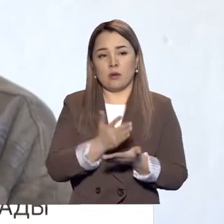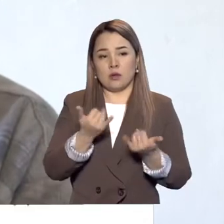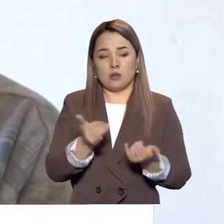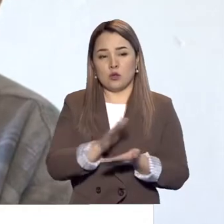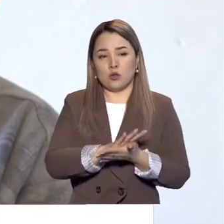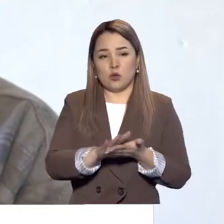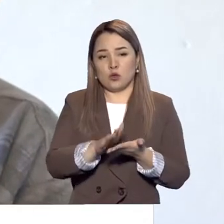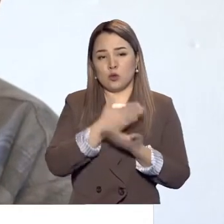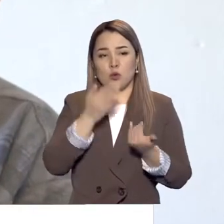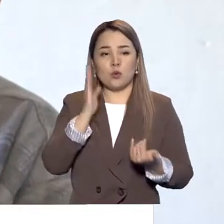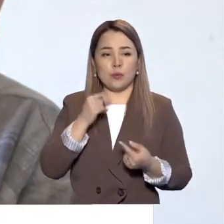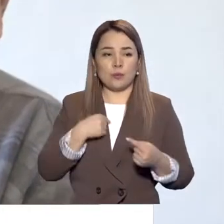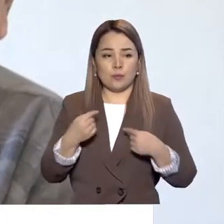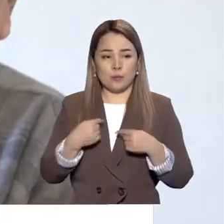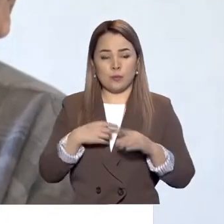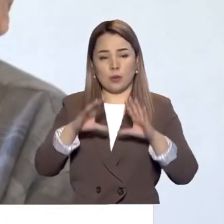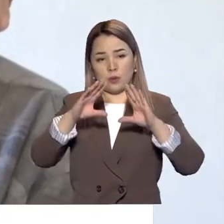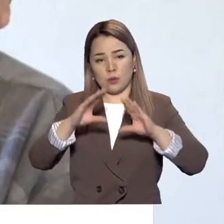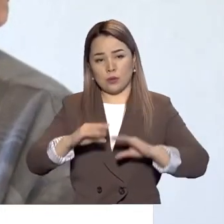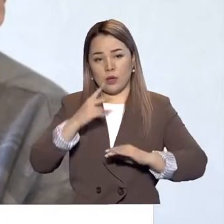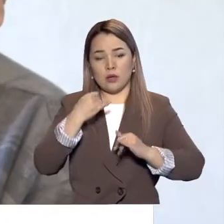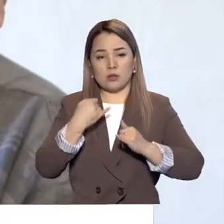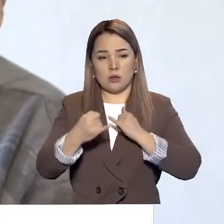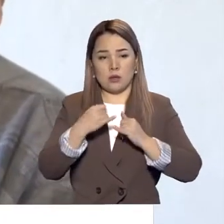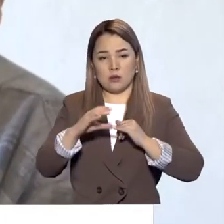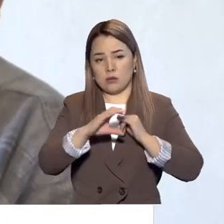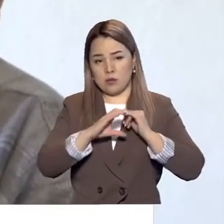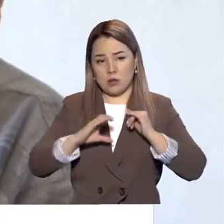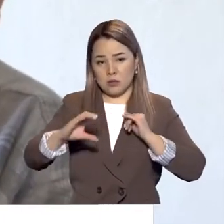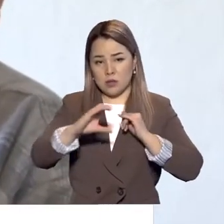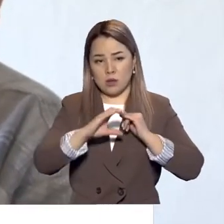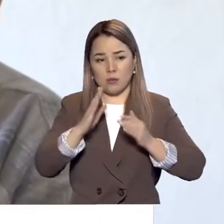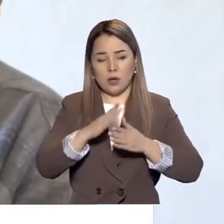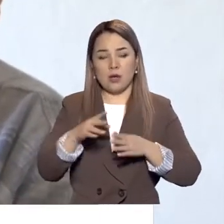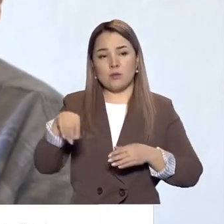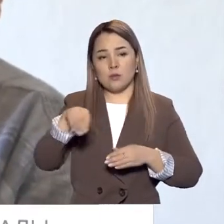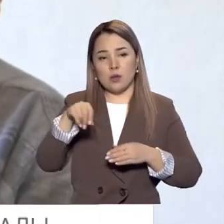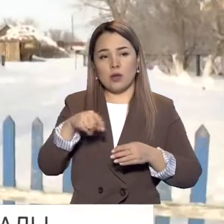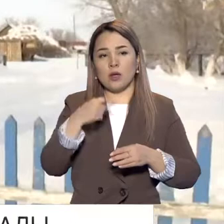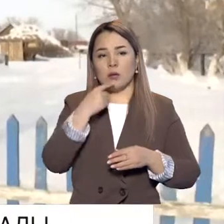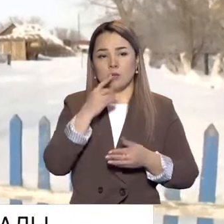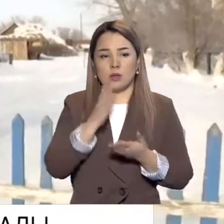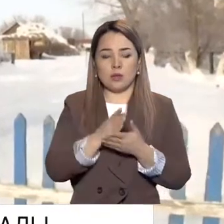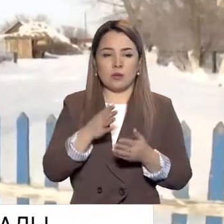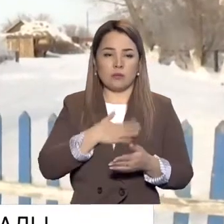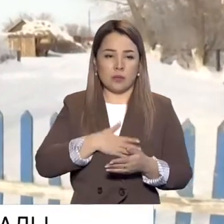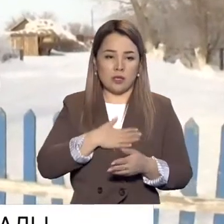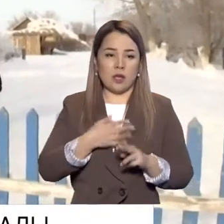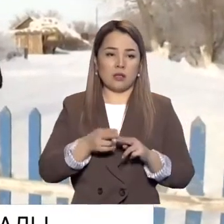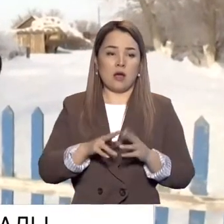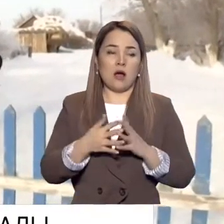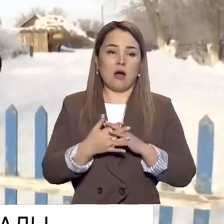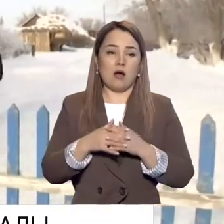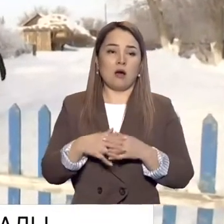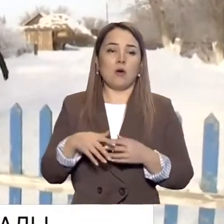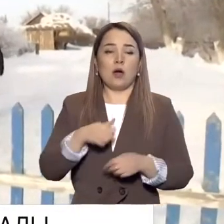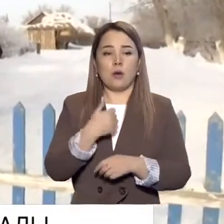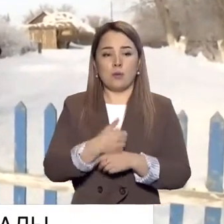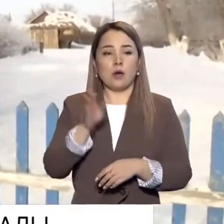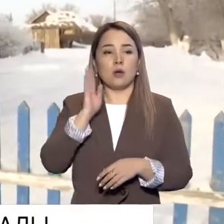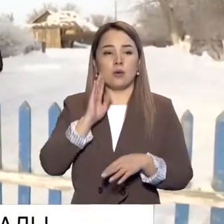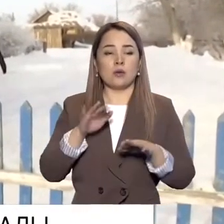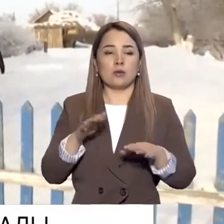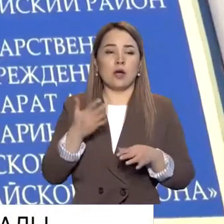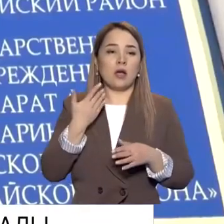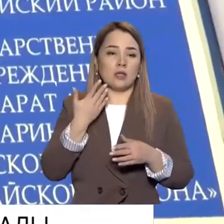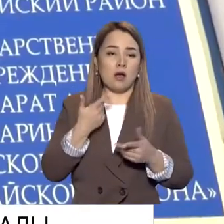бар, сосын судың несі, мына елі құмындамыз бар көкөлде. Ал ауыл әкімі болса, ауыз су мәселесі